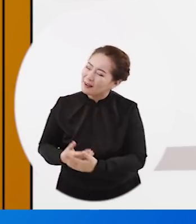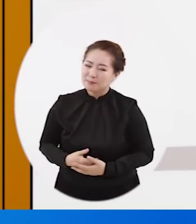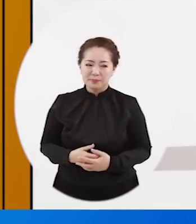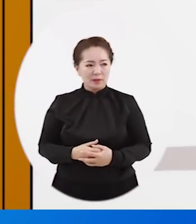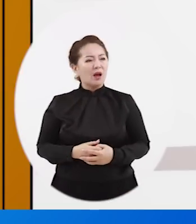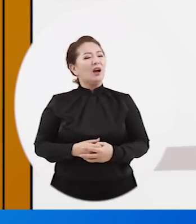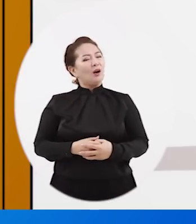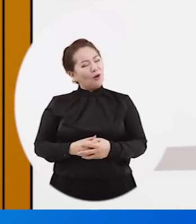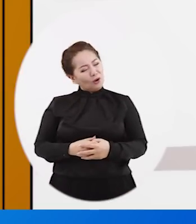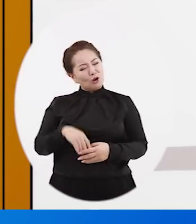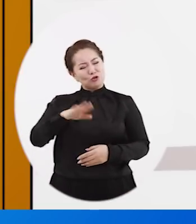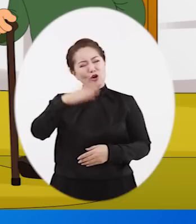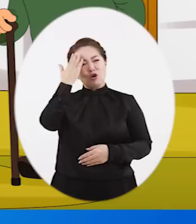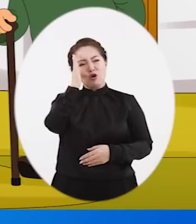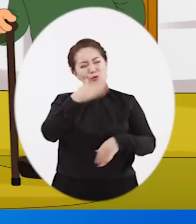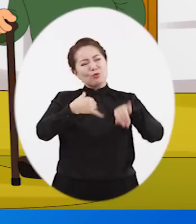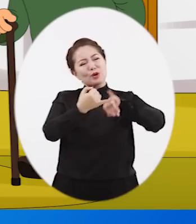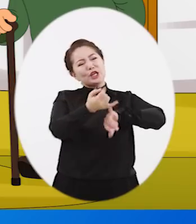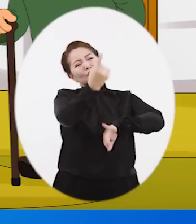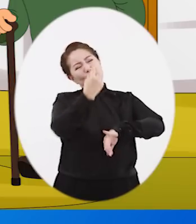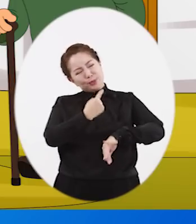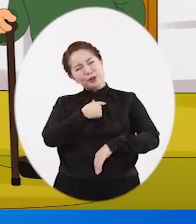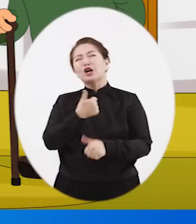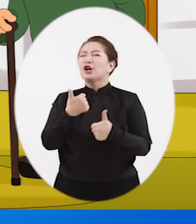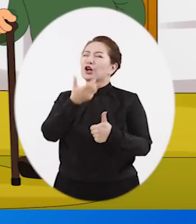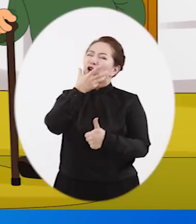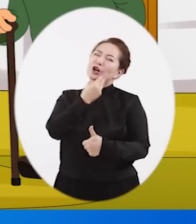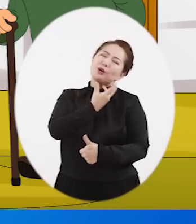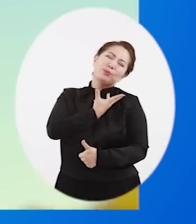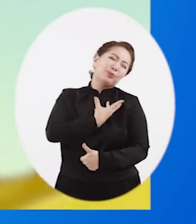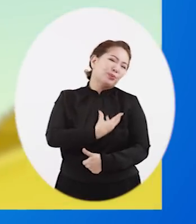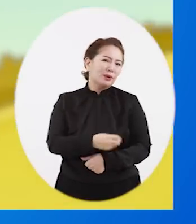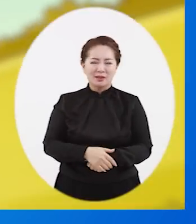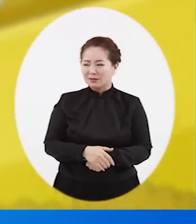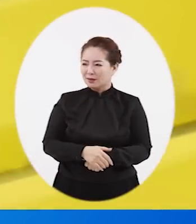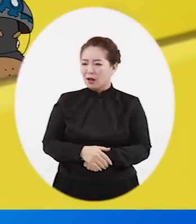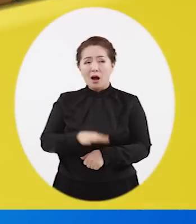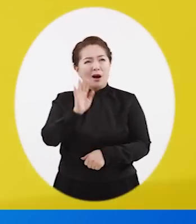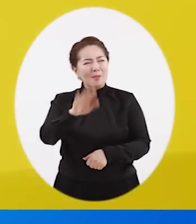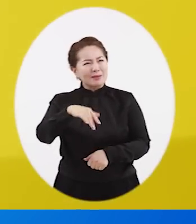ирвэл болох нь тэрэ. Нэрэ манай басар хаашаа явц юм болоо?